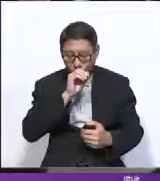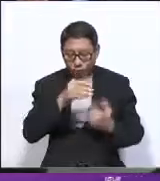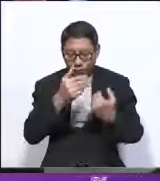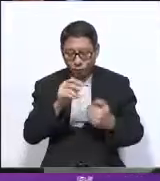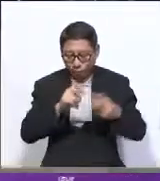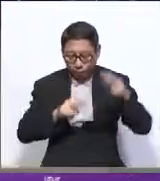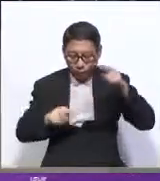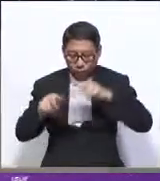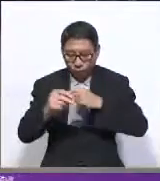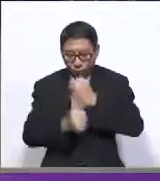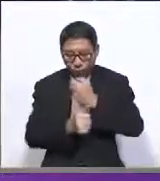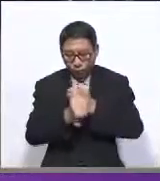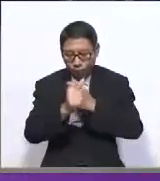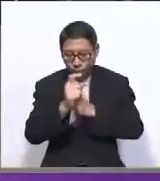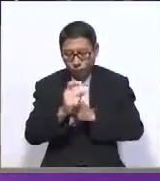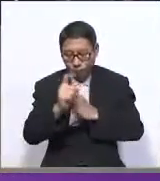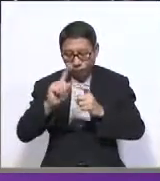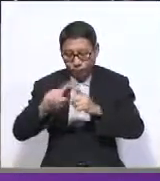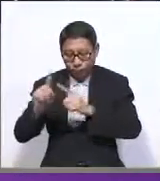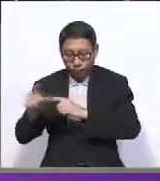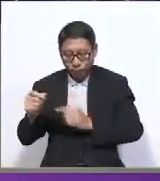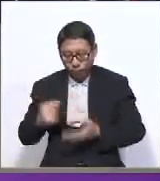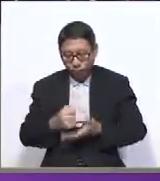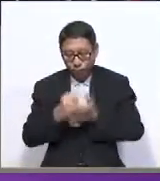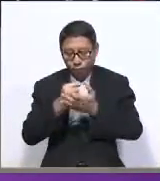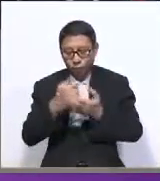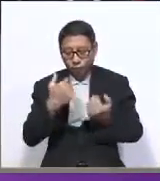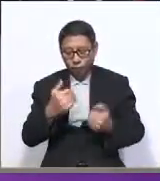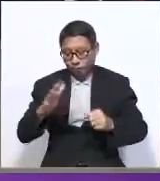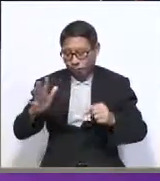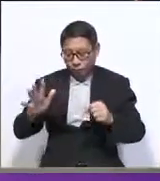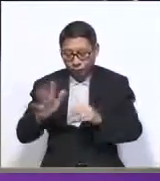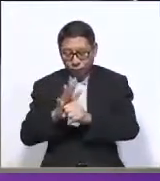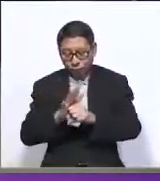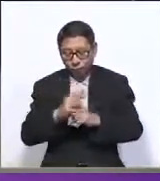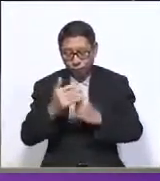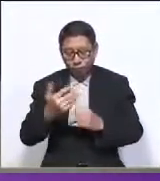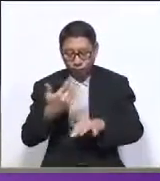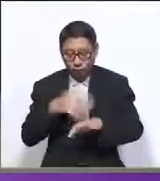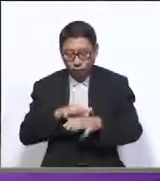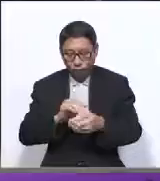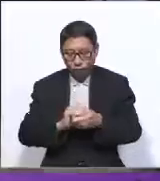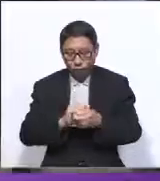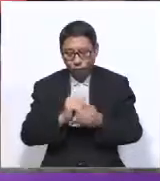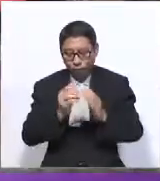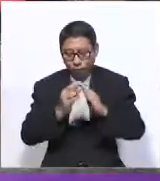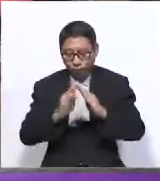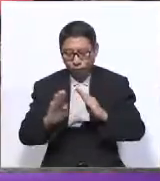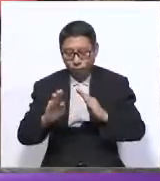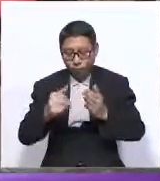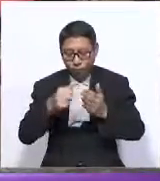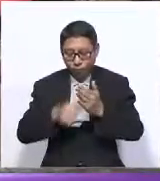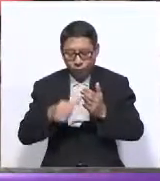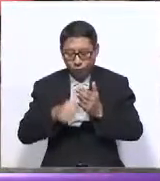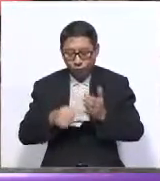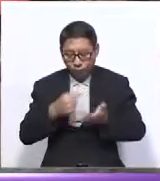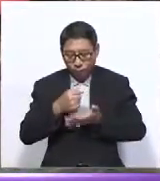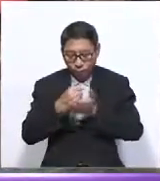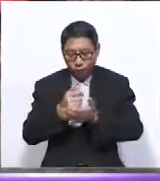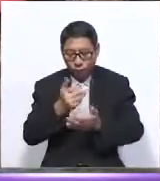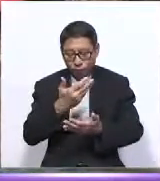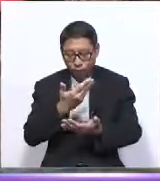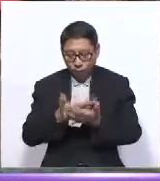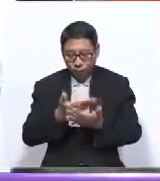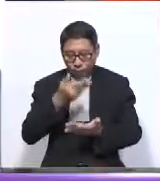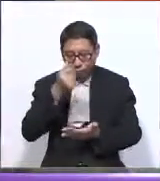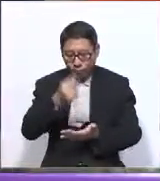ว่าการดูแลความปลอดภัยแล้วก็การช่วยเหลือจะต้องเป็นไปอย่างเต็มที่และประสานบริษัทประกันภัยให้ความช่วยเหลือเรื่องของเ